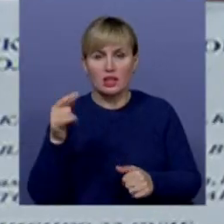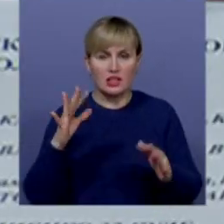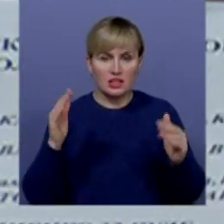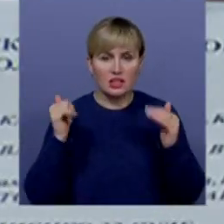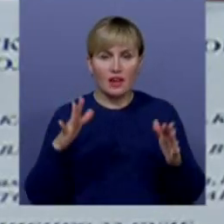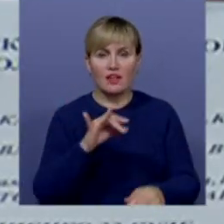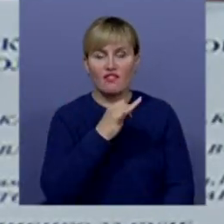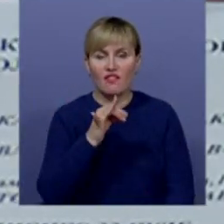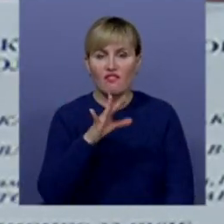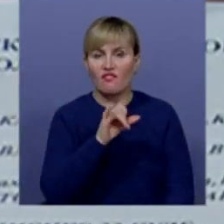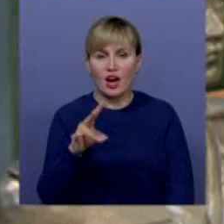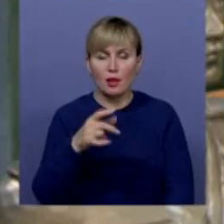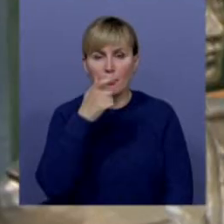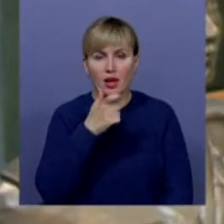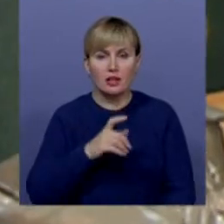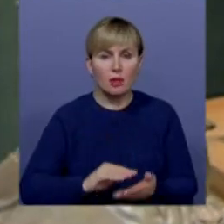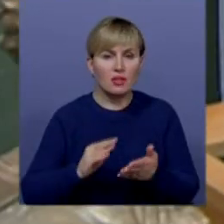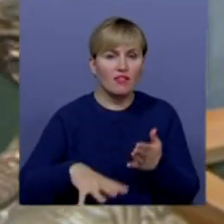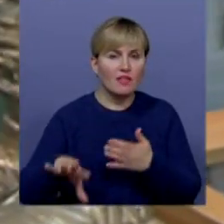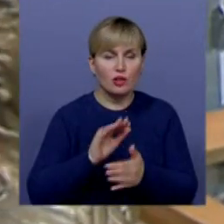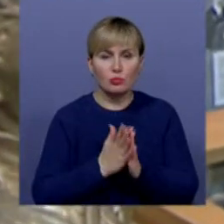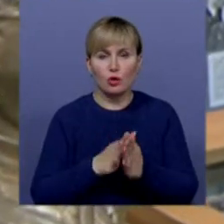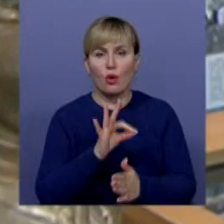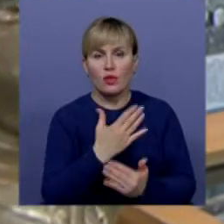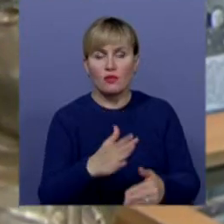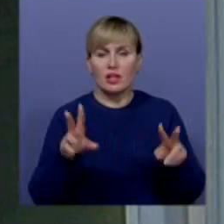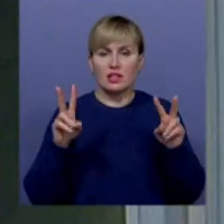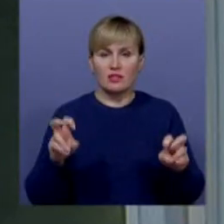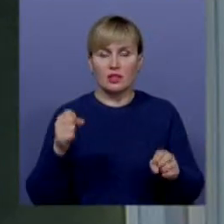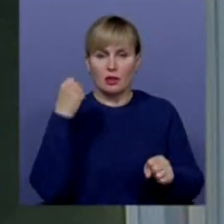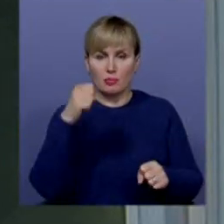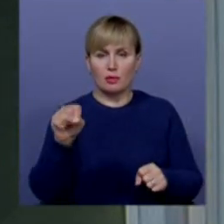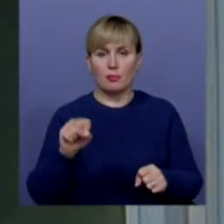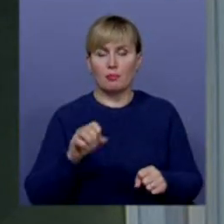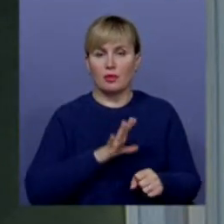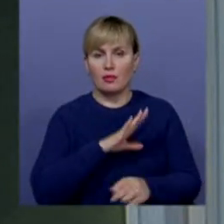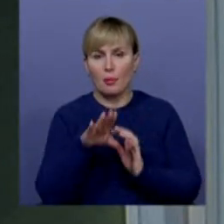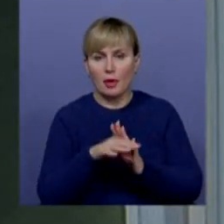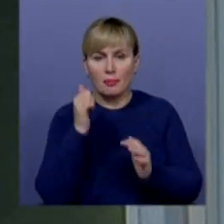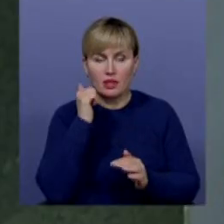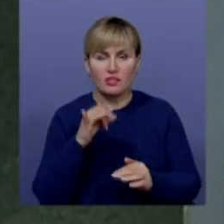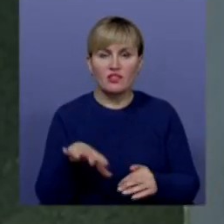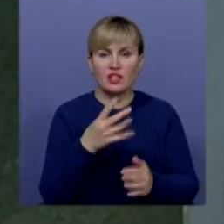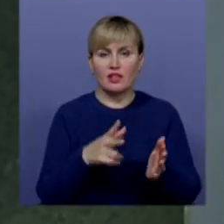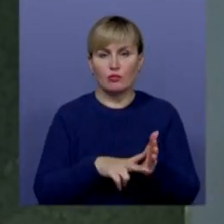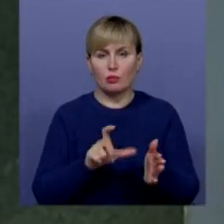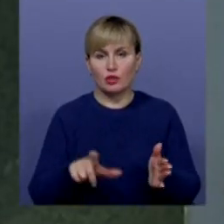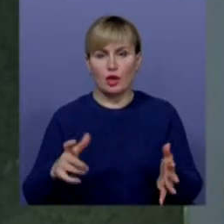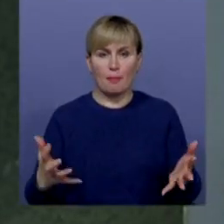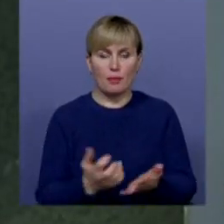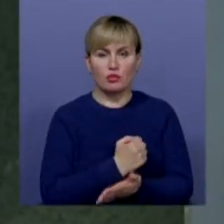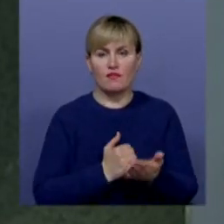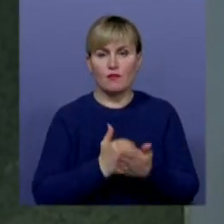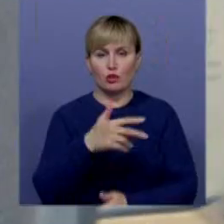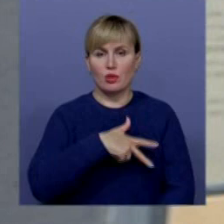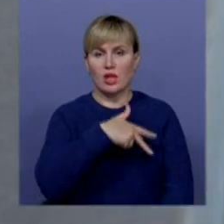славе Ивана Панфилова написано во всех учебниках. Он и его дивизия одержали победу в битве под Москвой, и все 28 человек получили